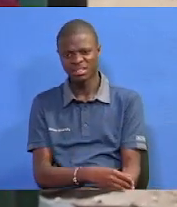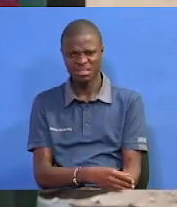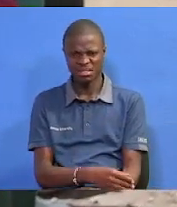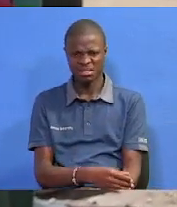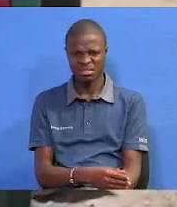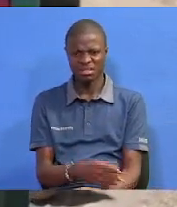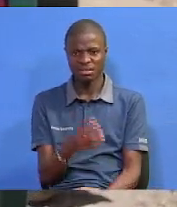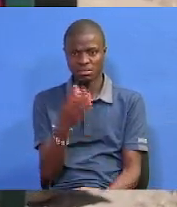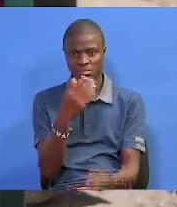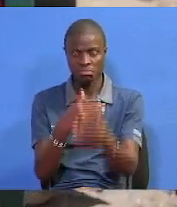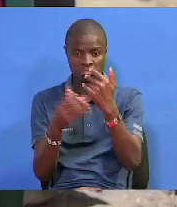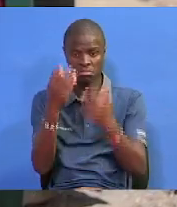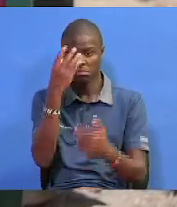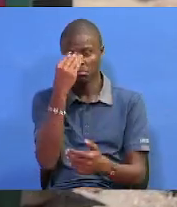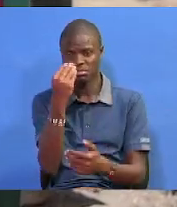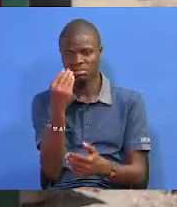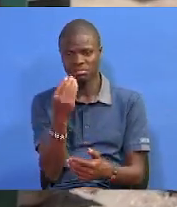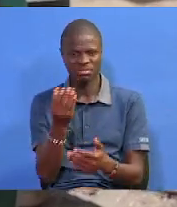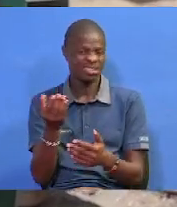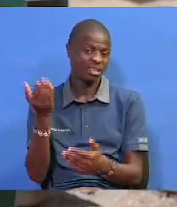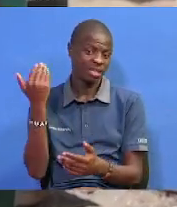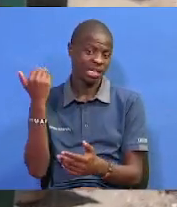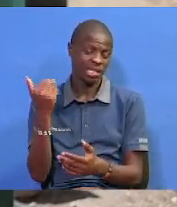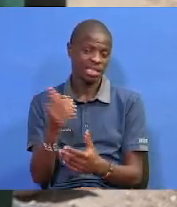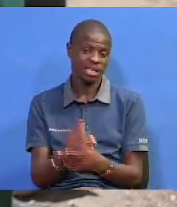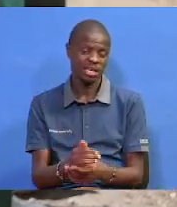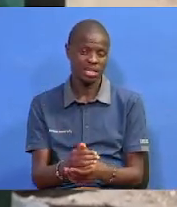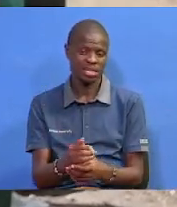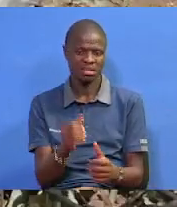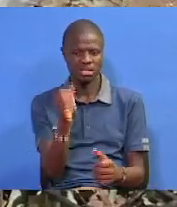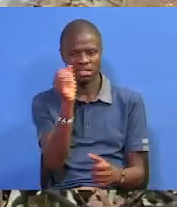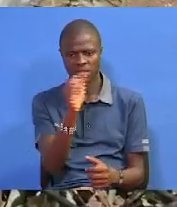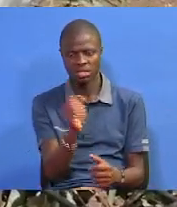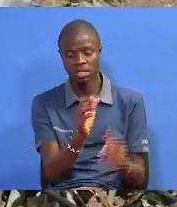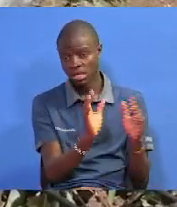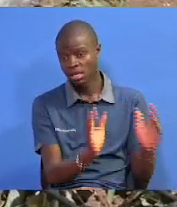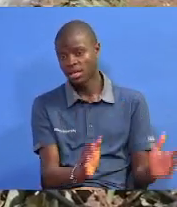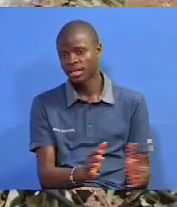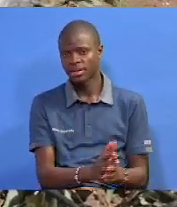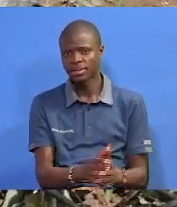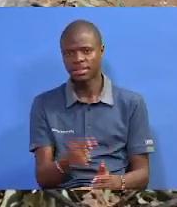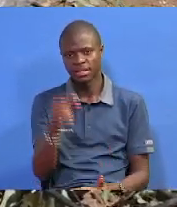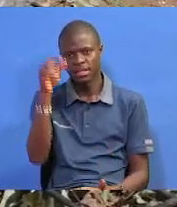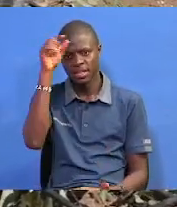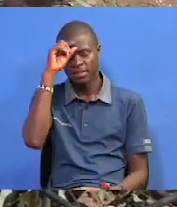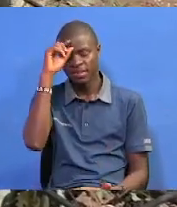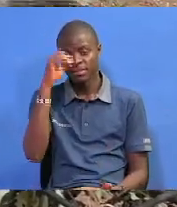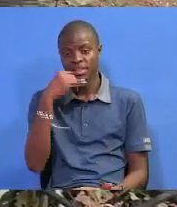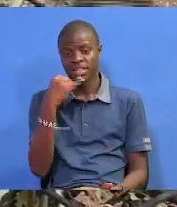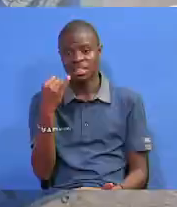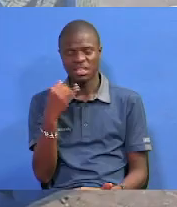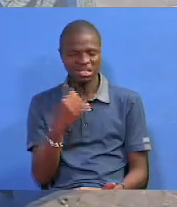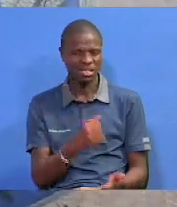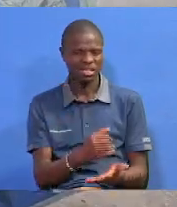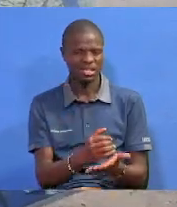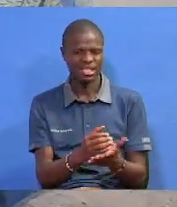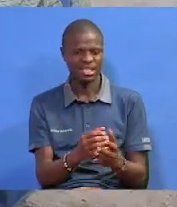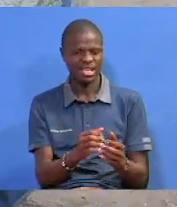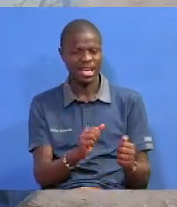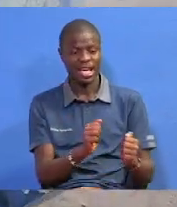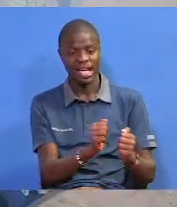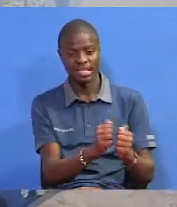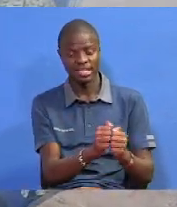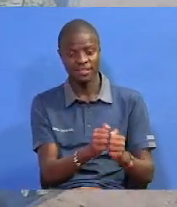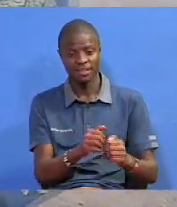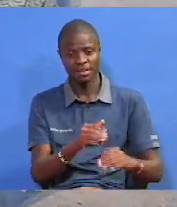Rais William Ruto katika mahojiano yake ya kwanza na wanahabari katika Ikulu amesema kuwa serikali yake imefikia baadhi ya malengo yake ya kurudisha